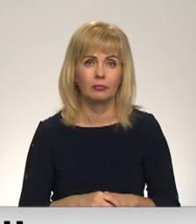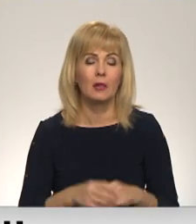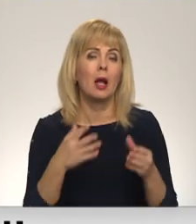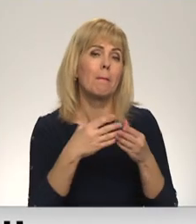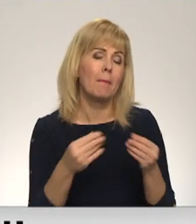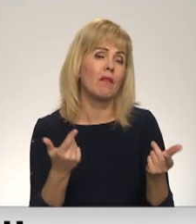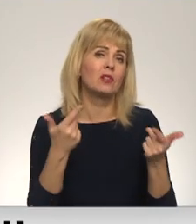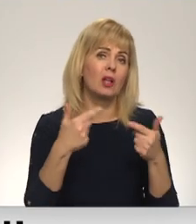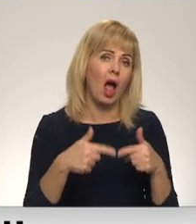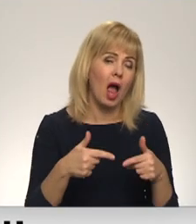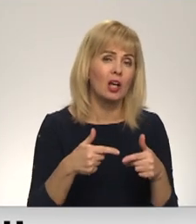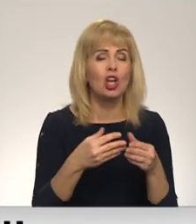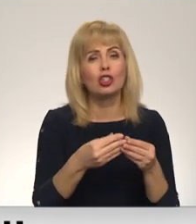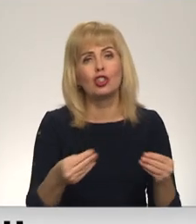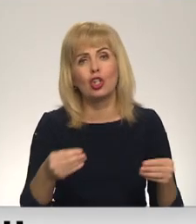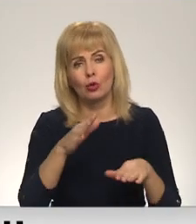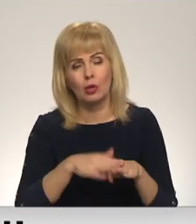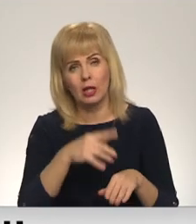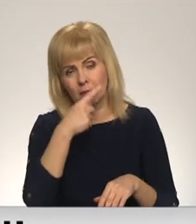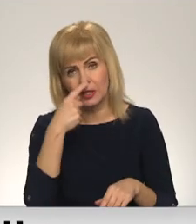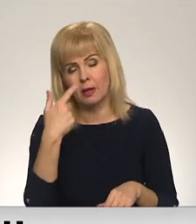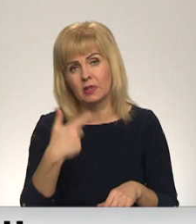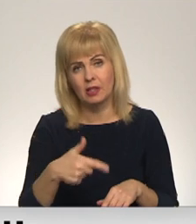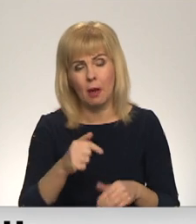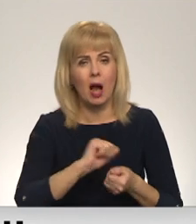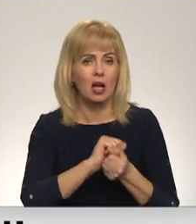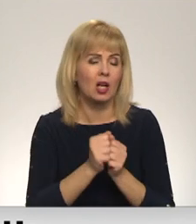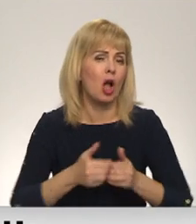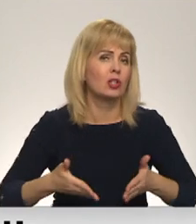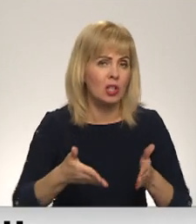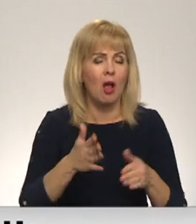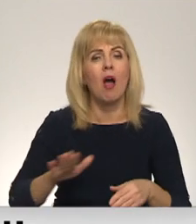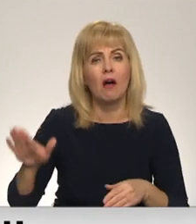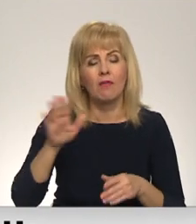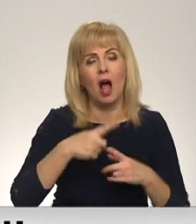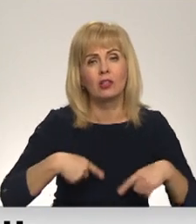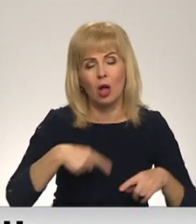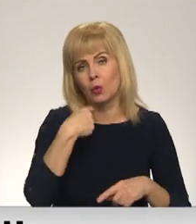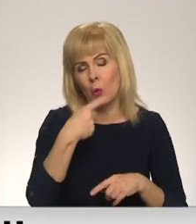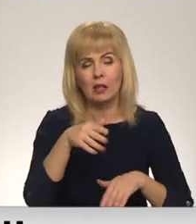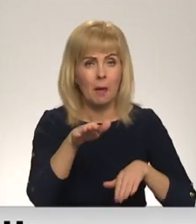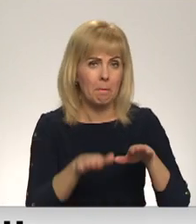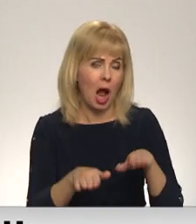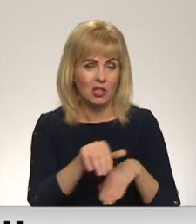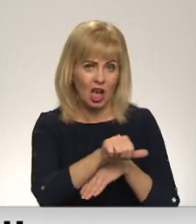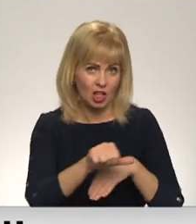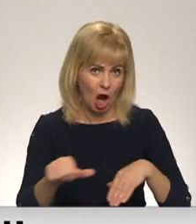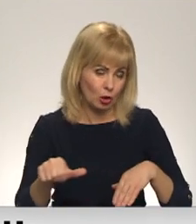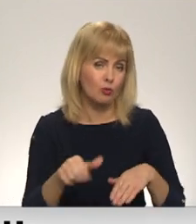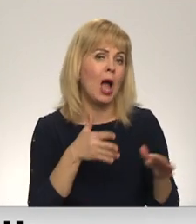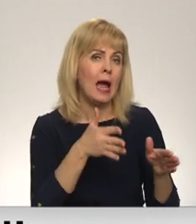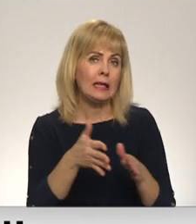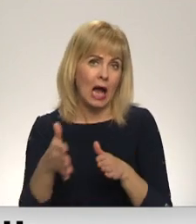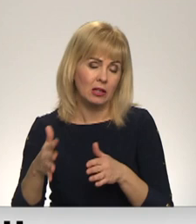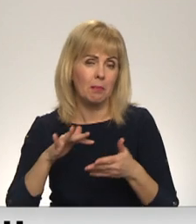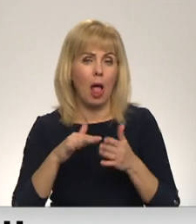Pavasarīgā laika un šķīdoņa dēļ jau 170 grants ceļiem visā valsts teritorijā noteikti masas ierobežojumi, un tas būtiski ietekmē arī